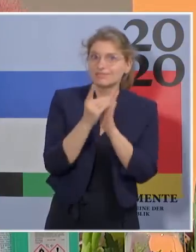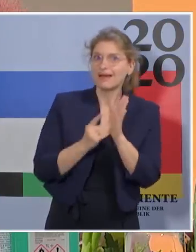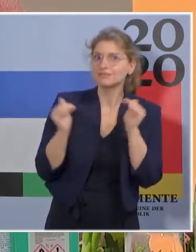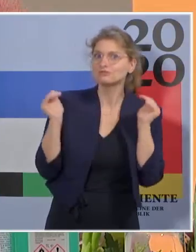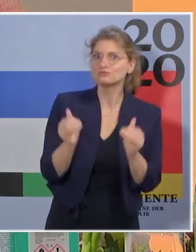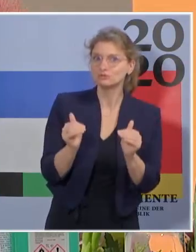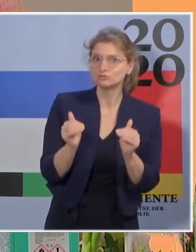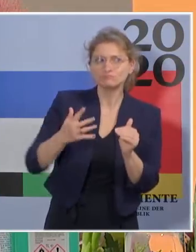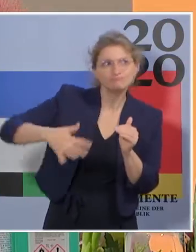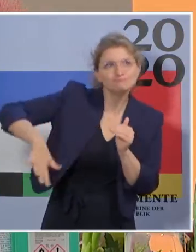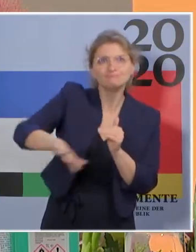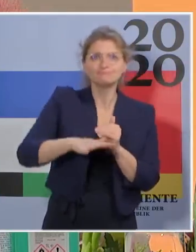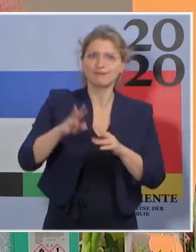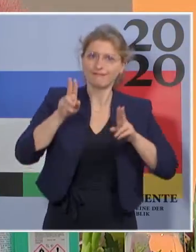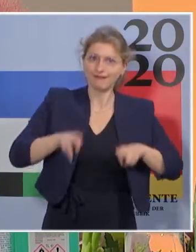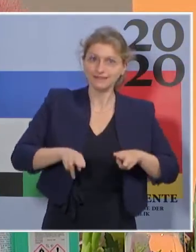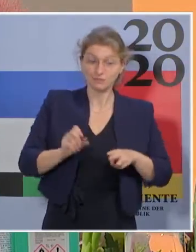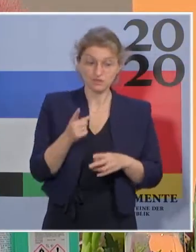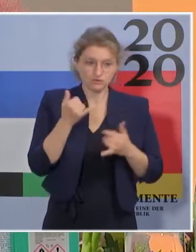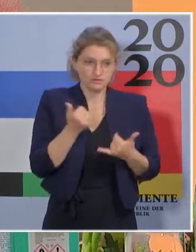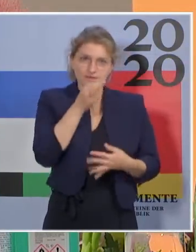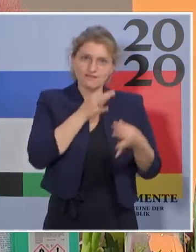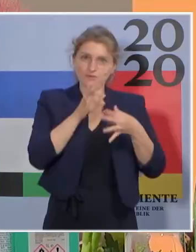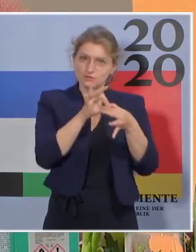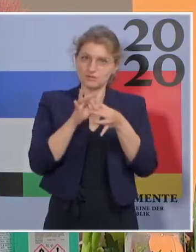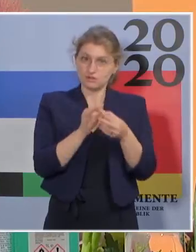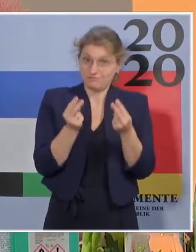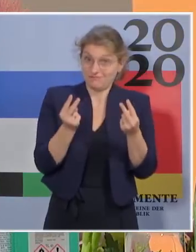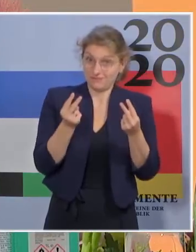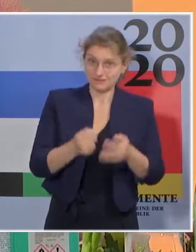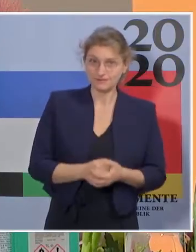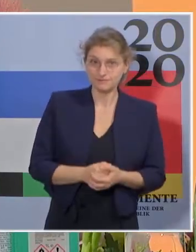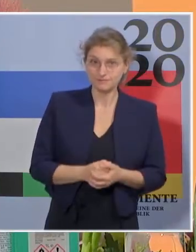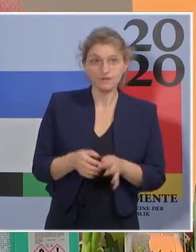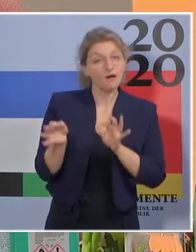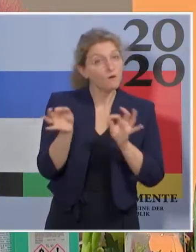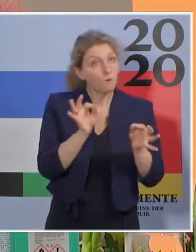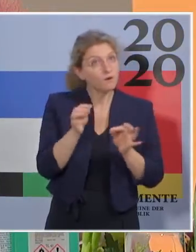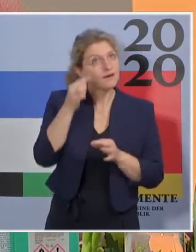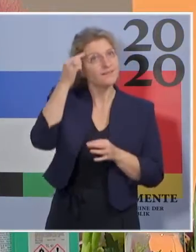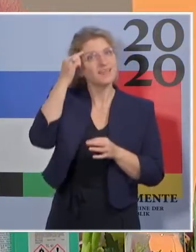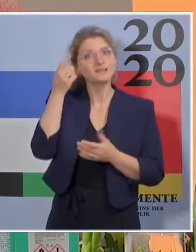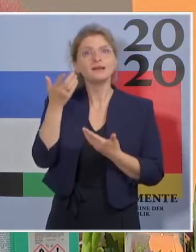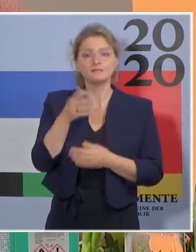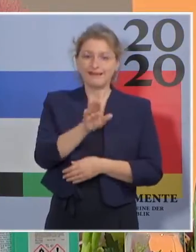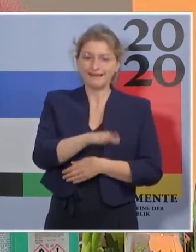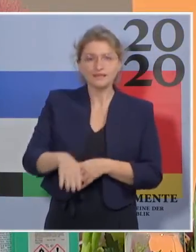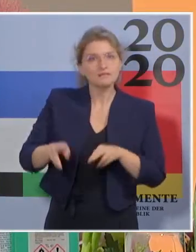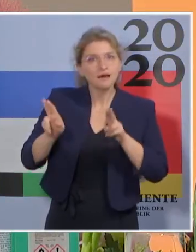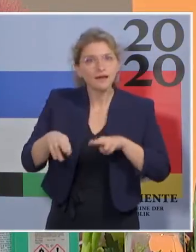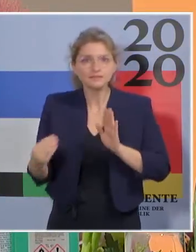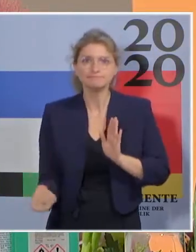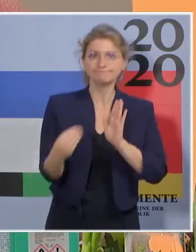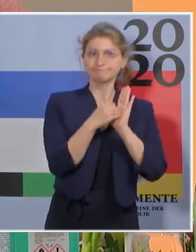in einer Informationsgesellschaft so wesentlich ist. Ich denke aber auch an die Kodifizierung der Kinderrechte im